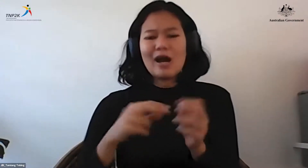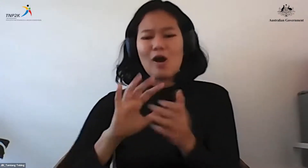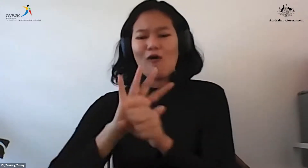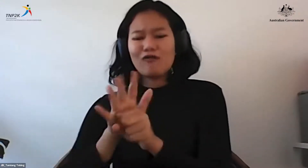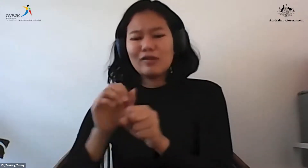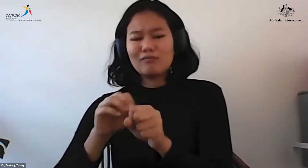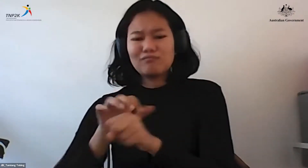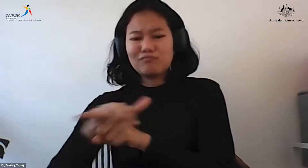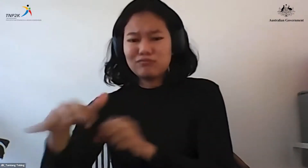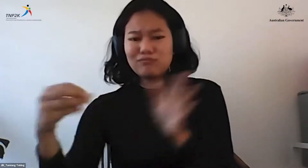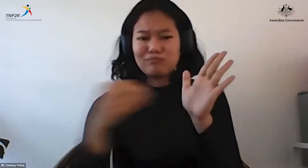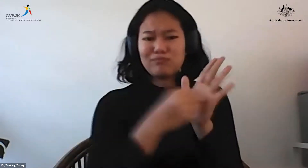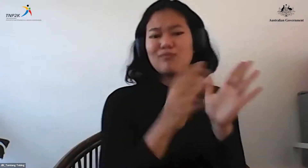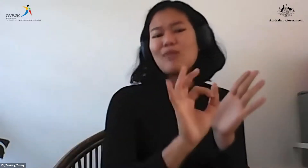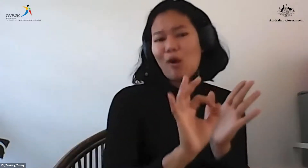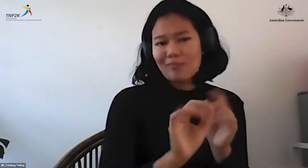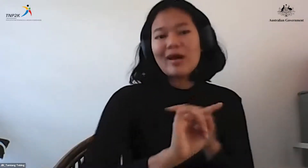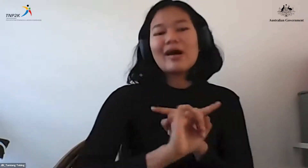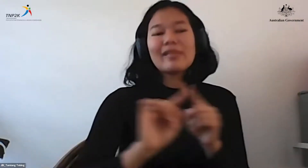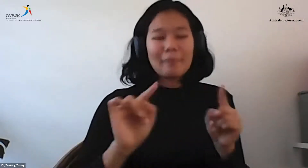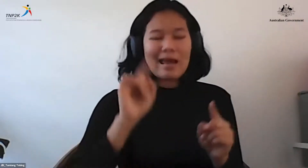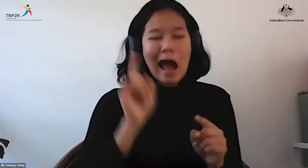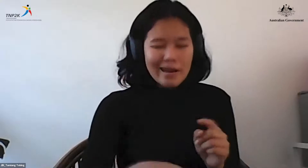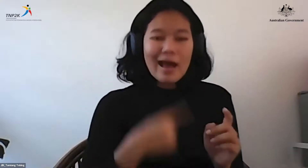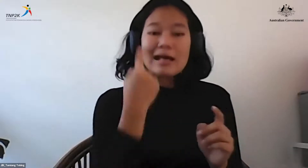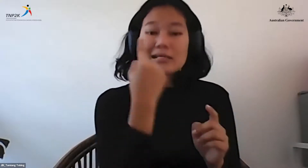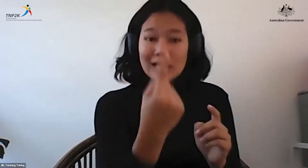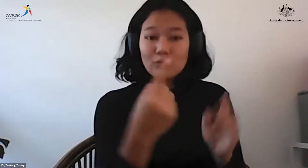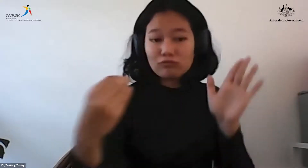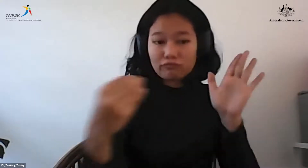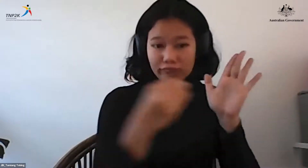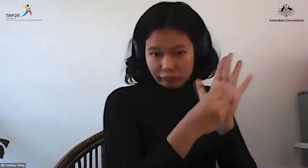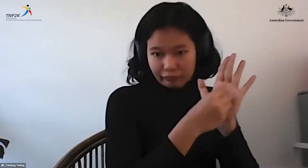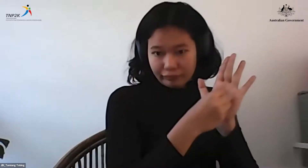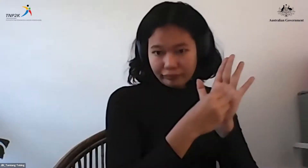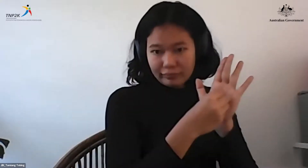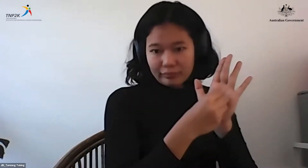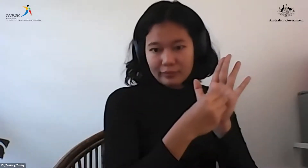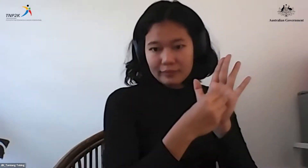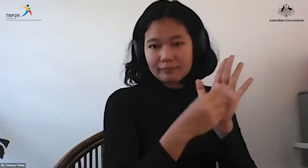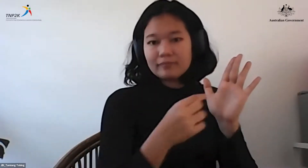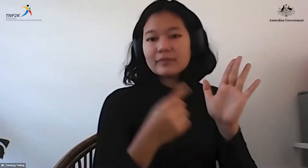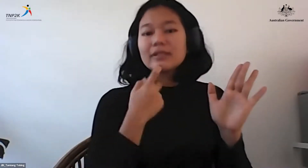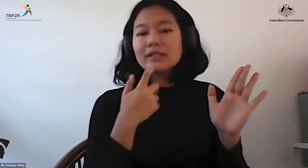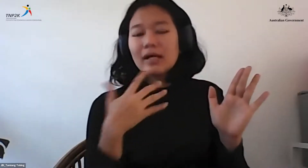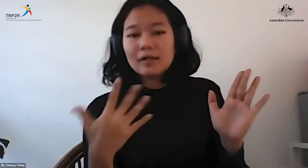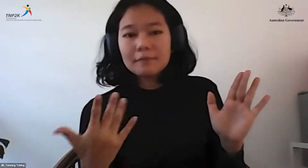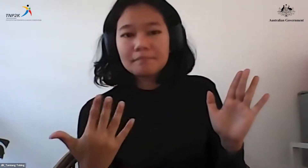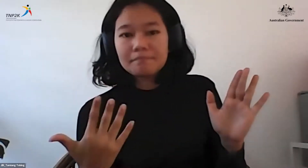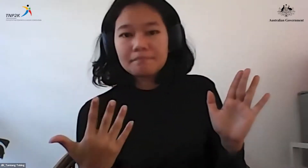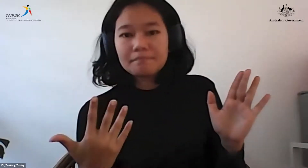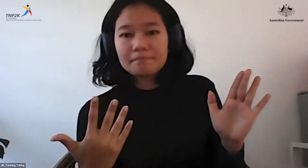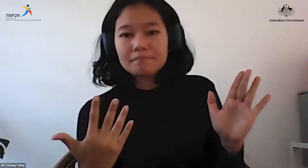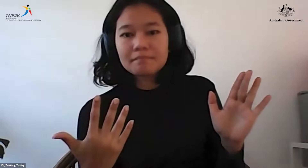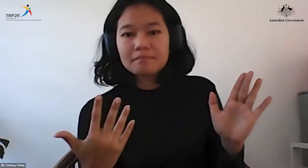dalamnya. Tetapi ada satu yang kemudian kita masukkan di dalam laporan tersebut adalah terkait dengan apa